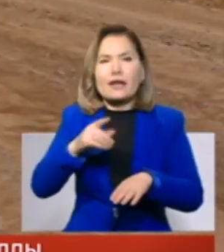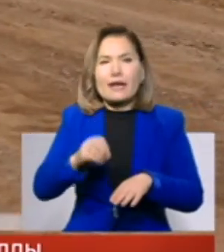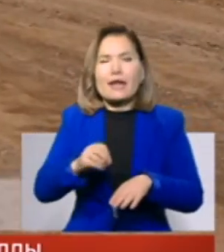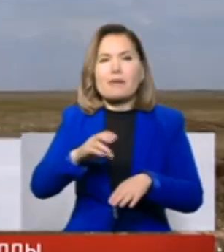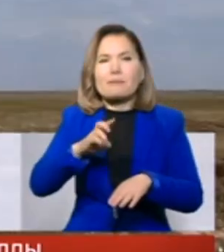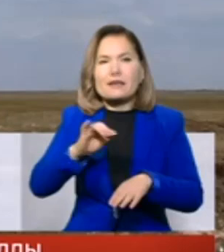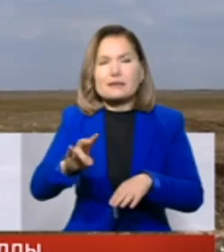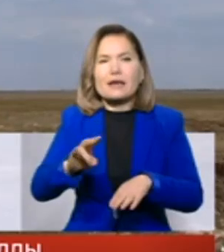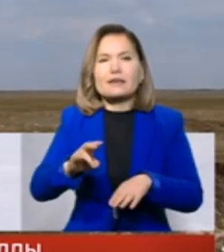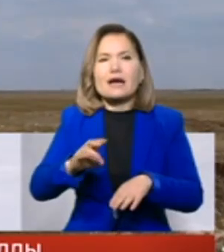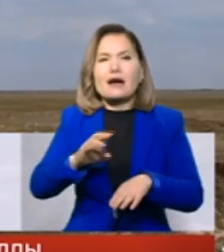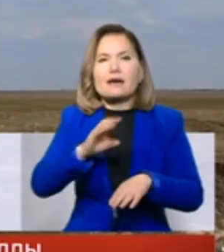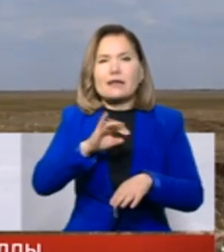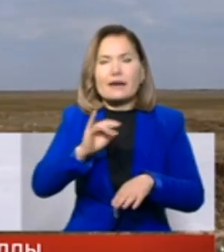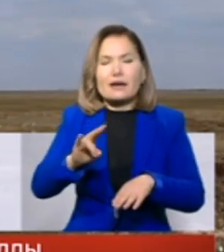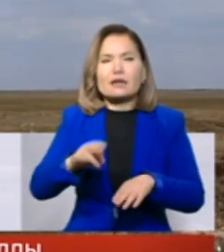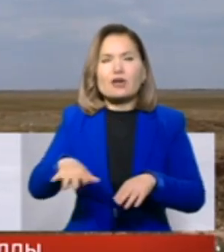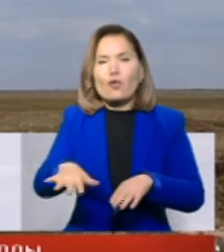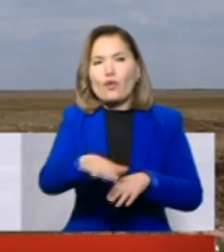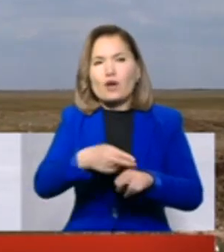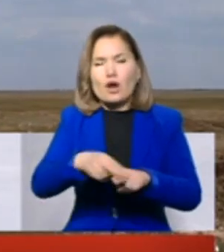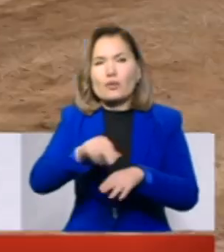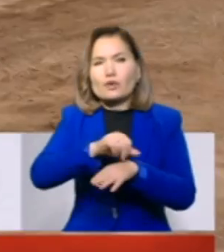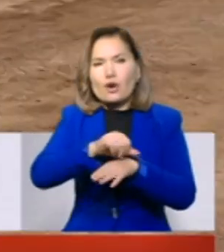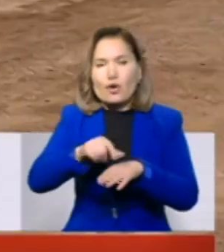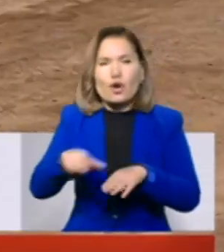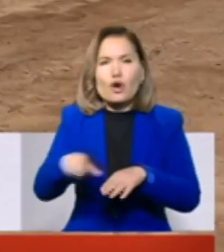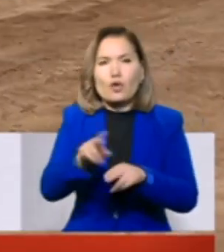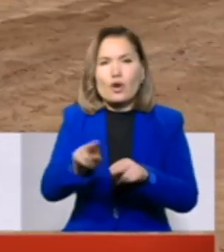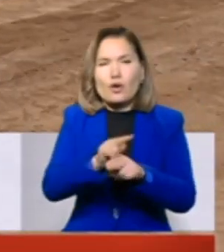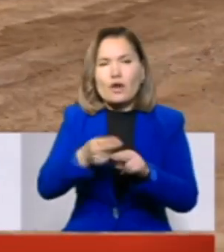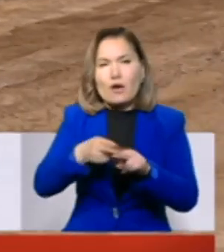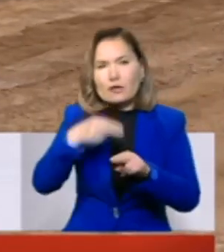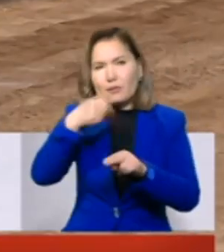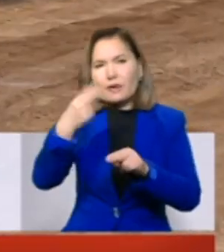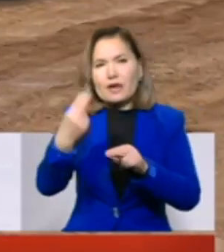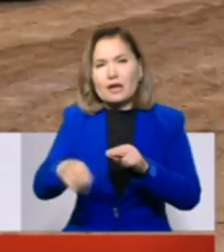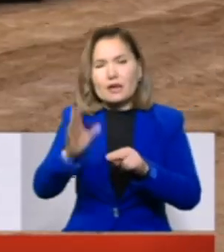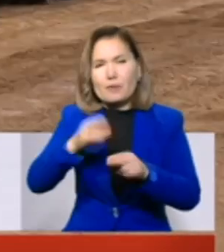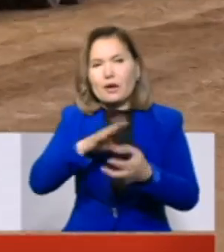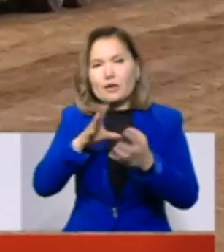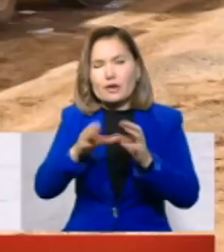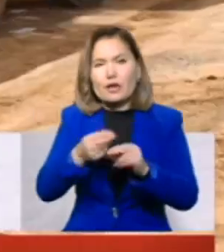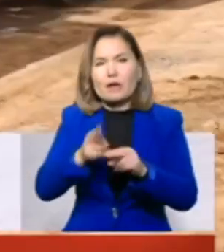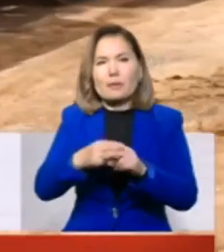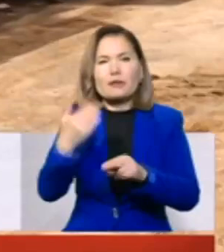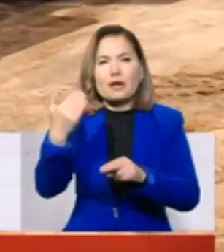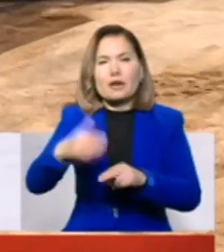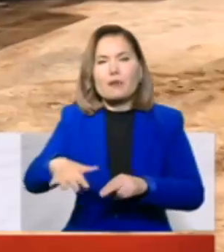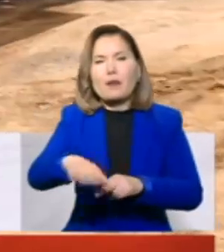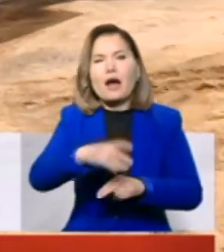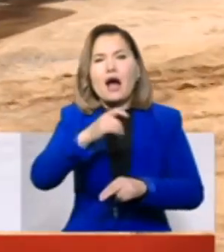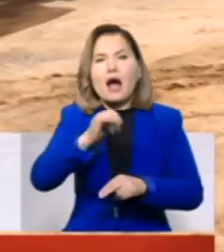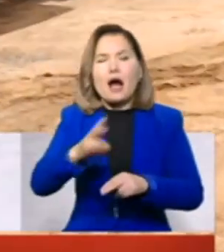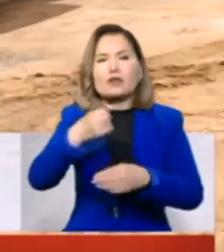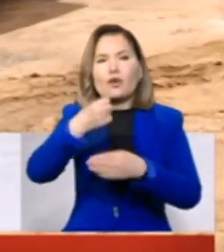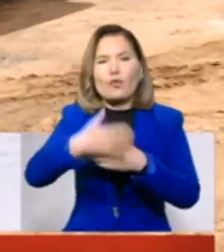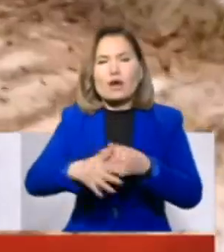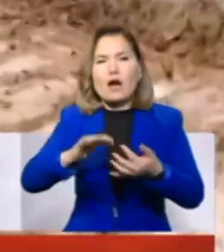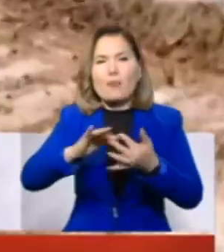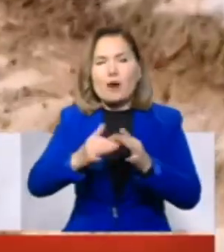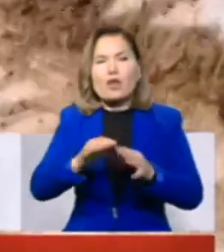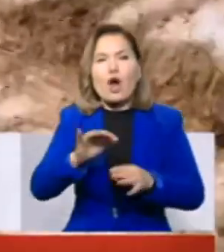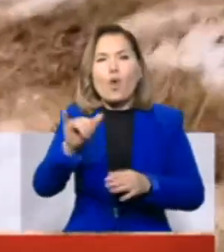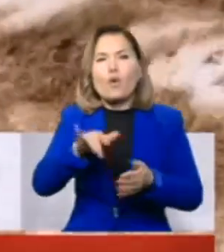Сайхын РФ шекарасы күре жолының күрделі жөнделуі биыл аяқталмақ. Тұңғыштар мекен аталып кеткен Хан Ордасы ауылы